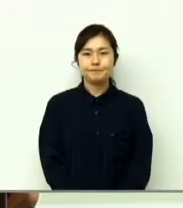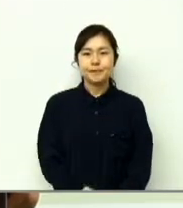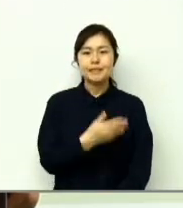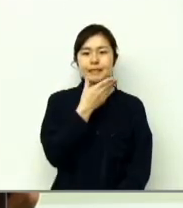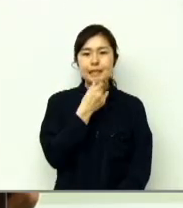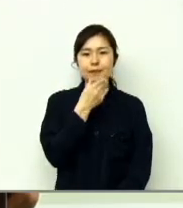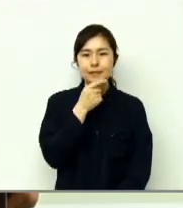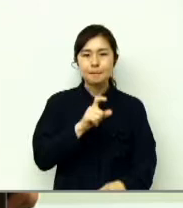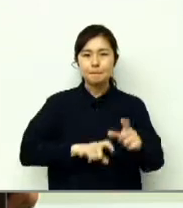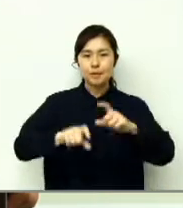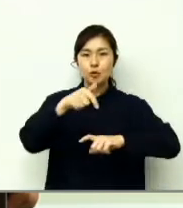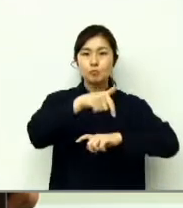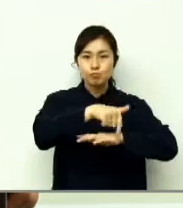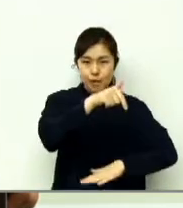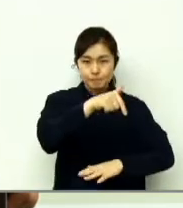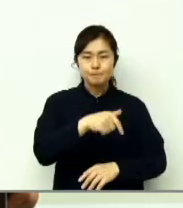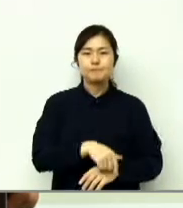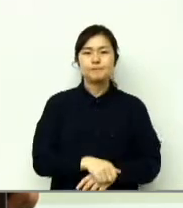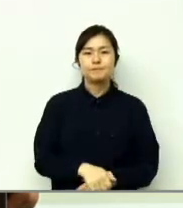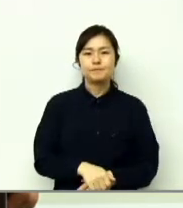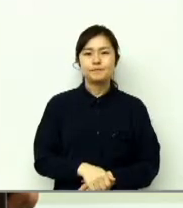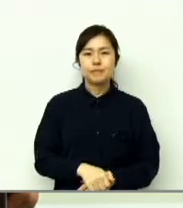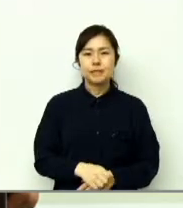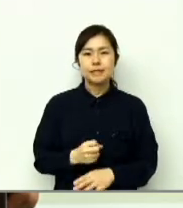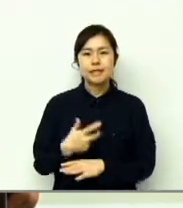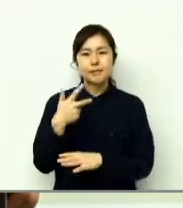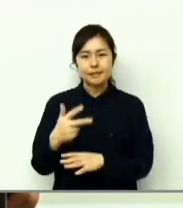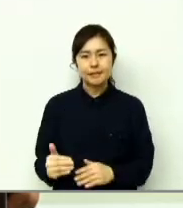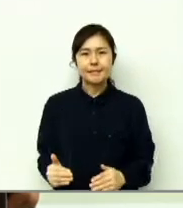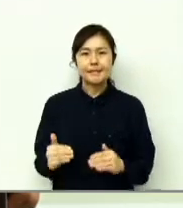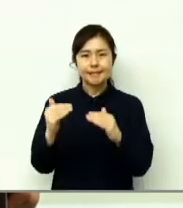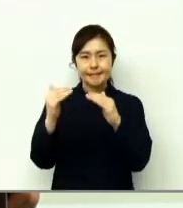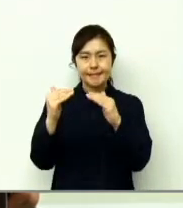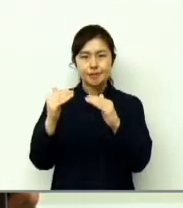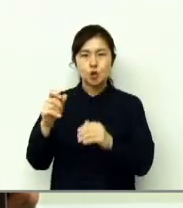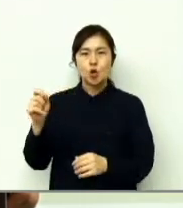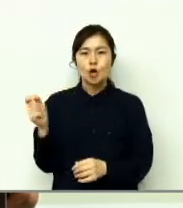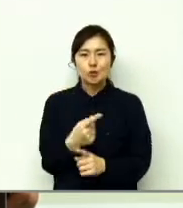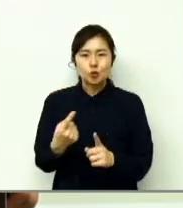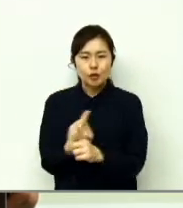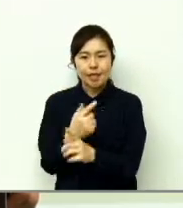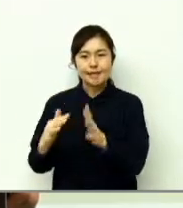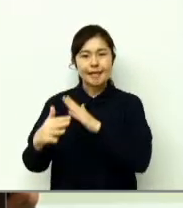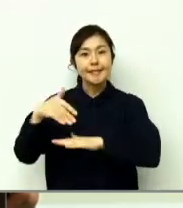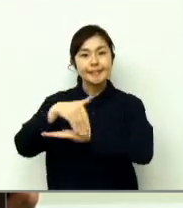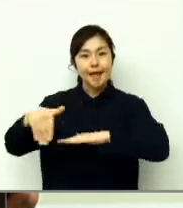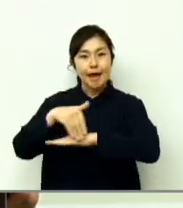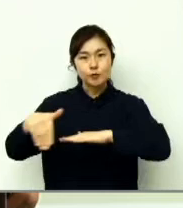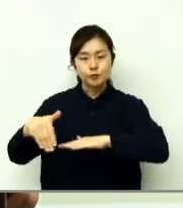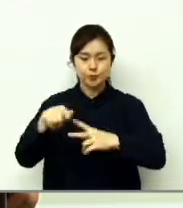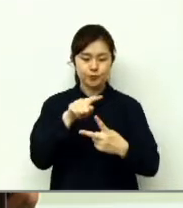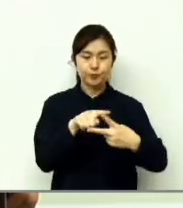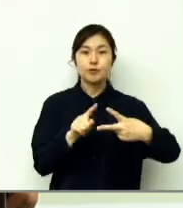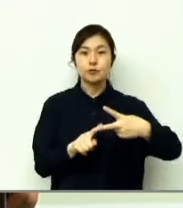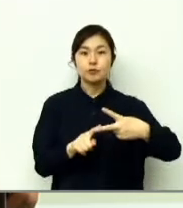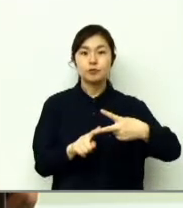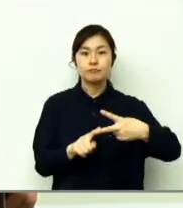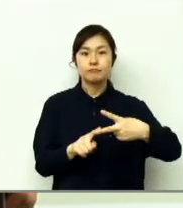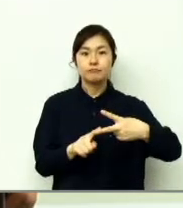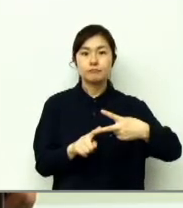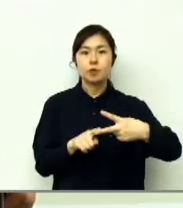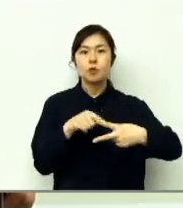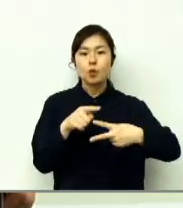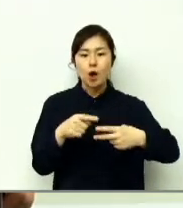ラン2017と埼玉市加速、成長加速化戦略についてなんですけれども、はい、これともに4カ